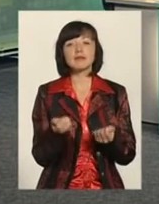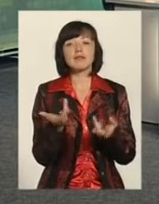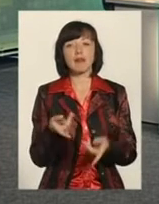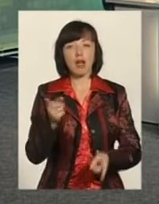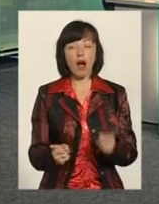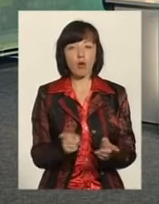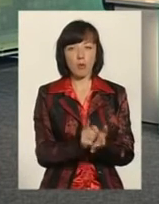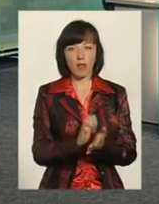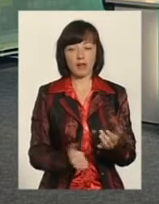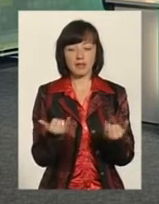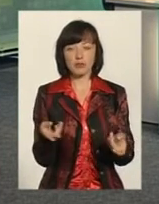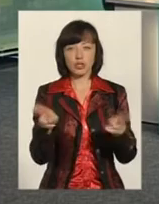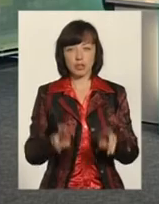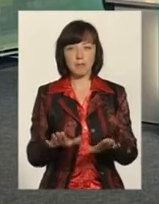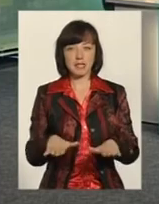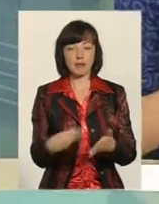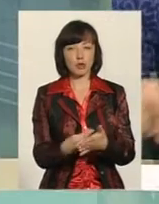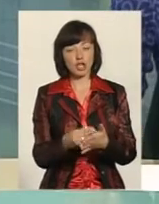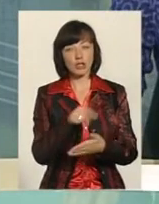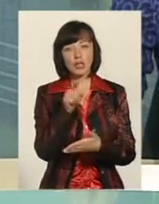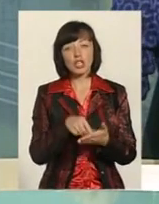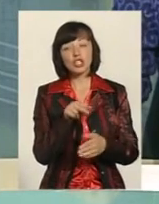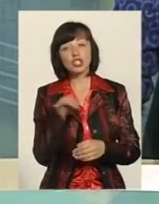реально податків нині осідає в місцевій казні? І чи вже